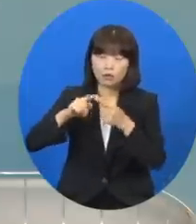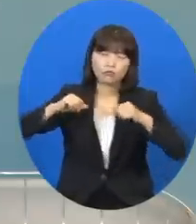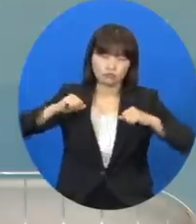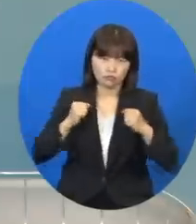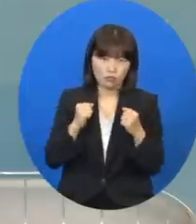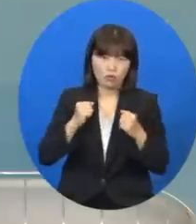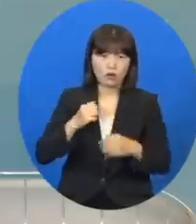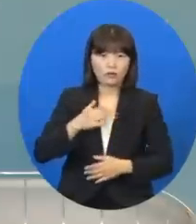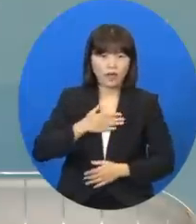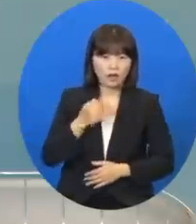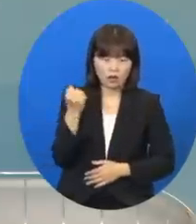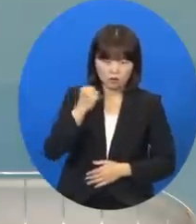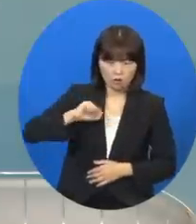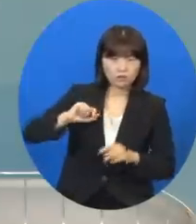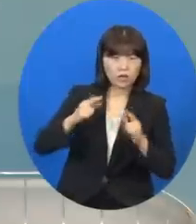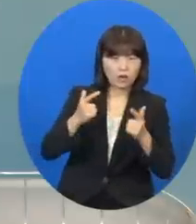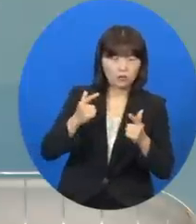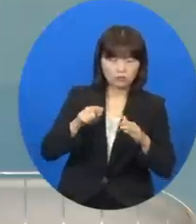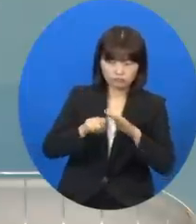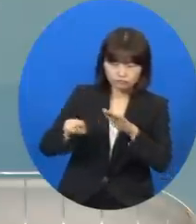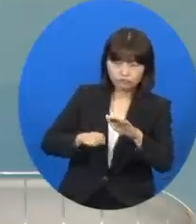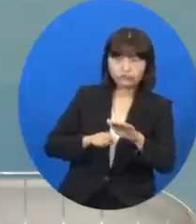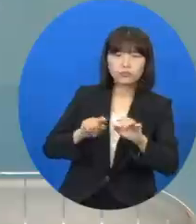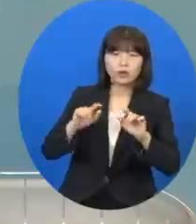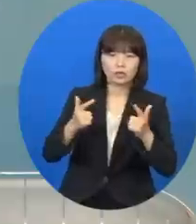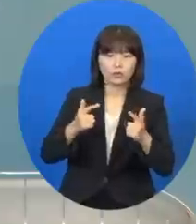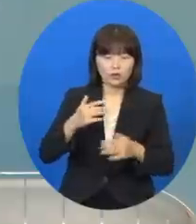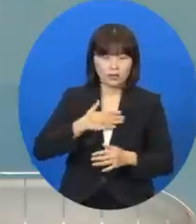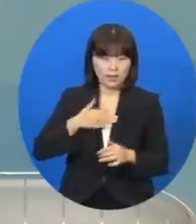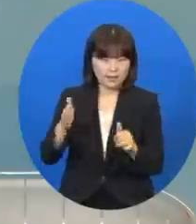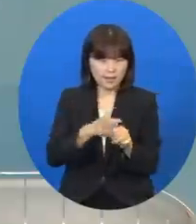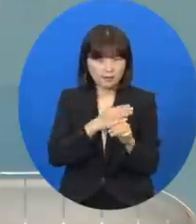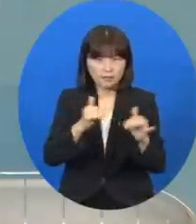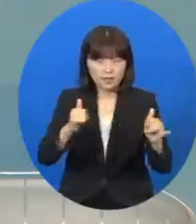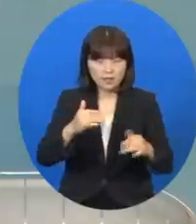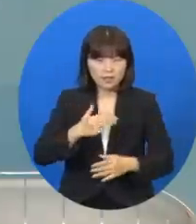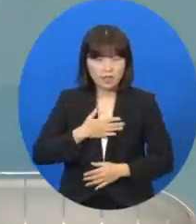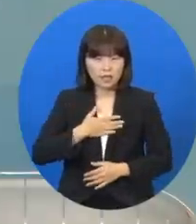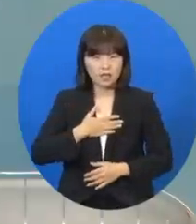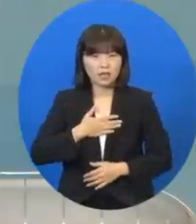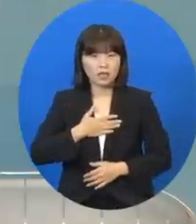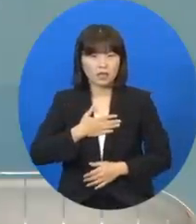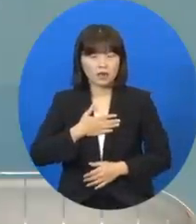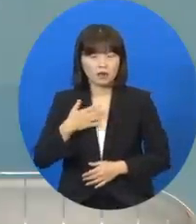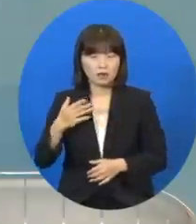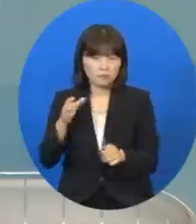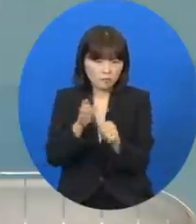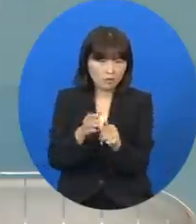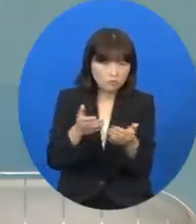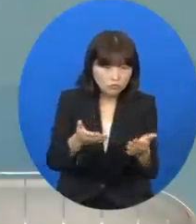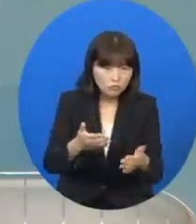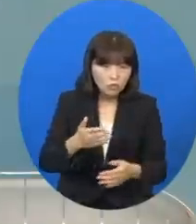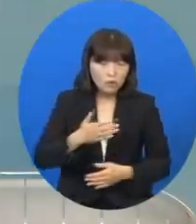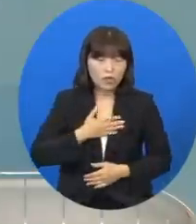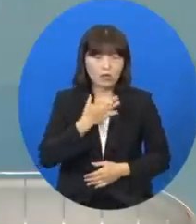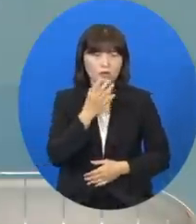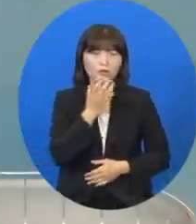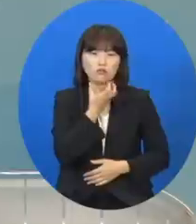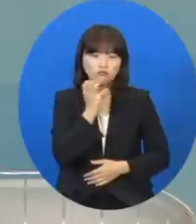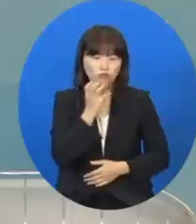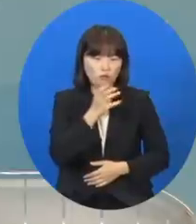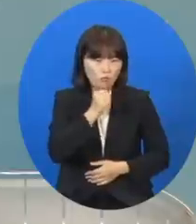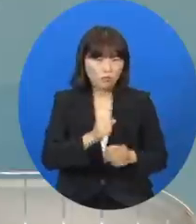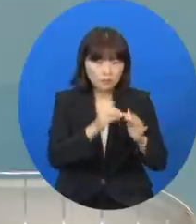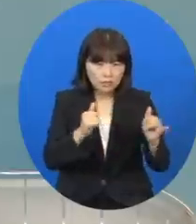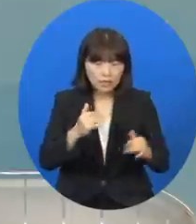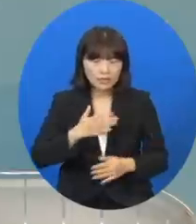거역지도 아니하며 뒤로 물러가지도 아니하며 나를 때리는 자들에게 내 등을 맡기며 나의 수염을 뽑는 자들에게